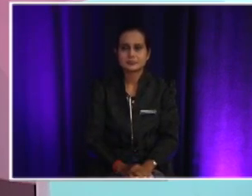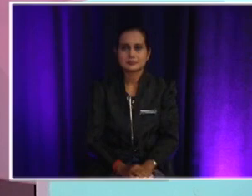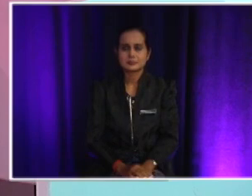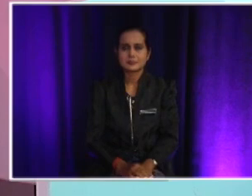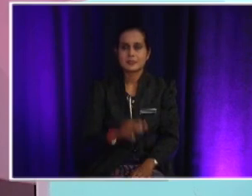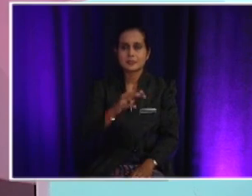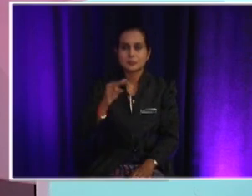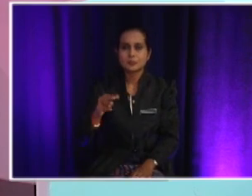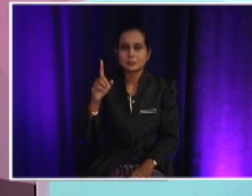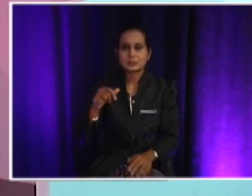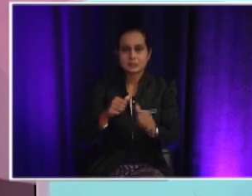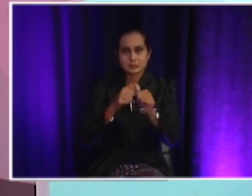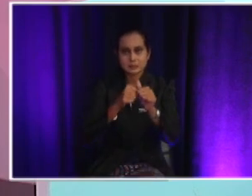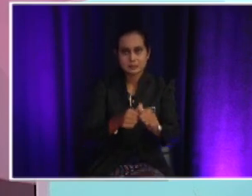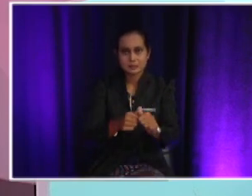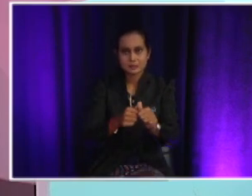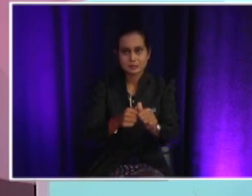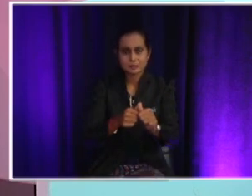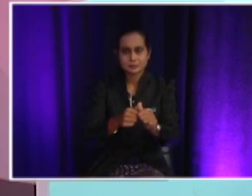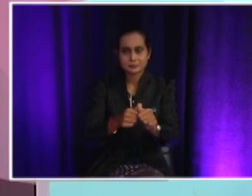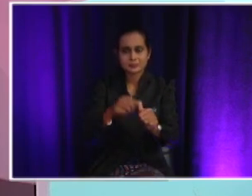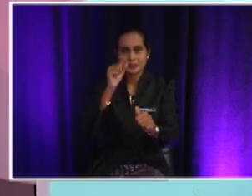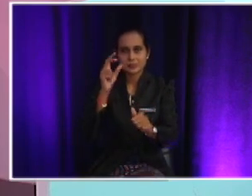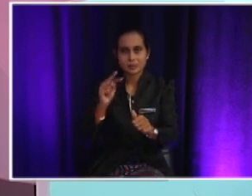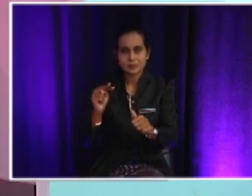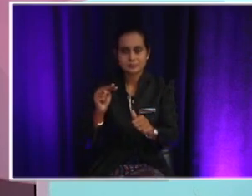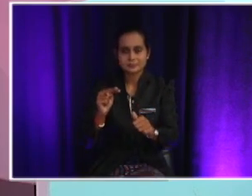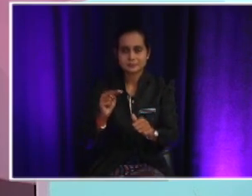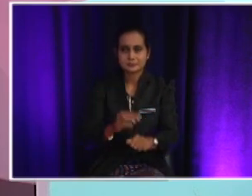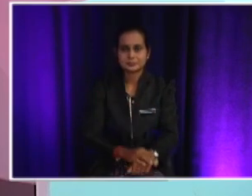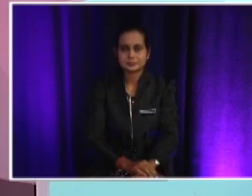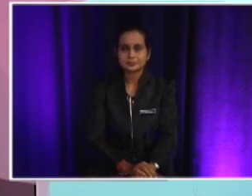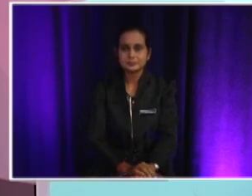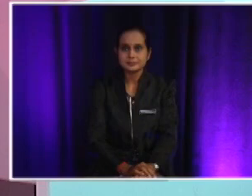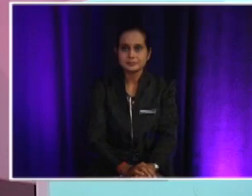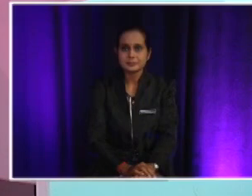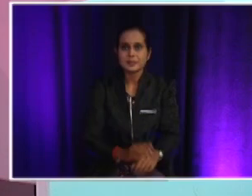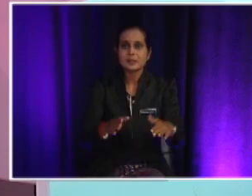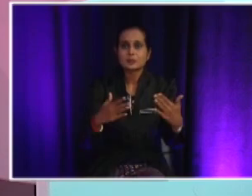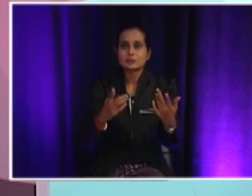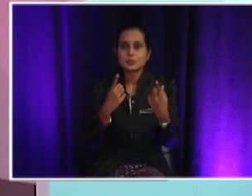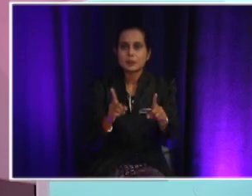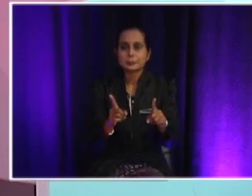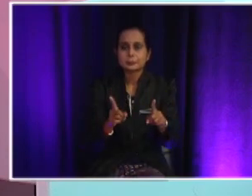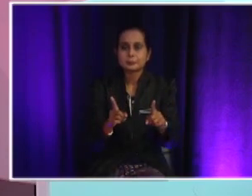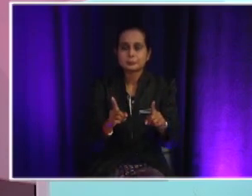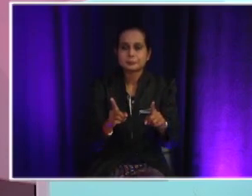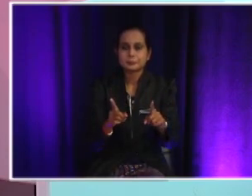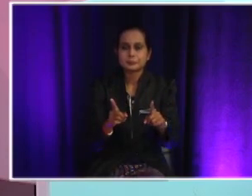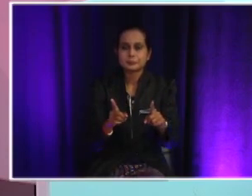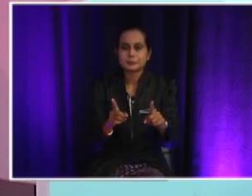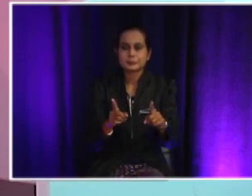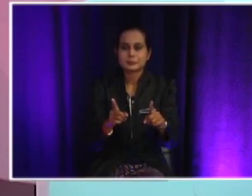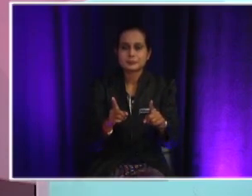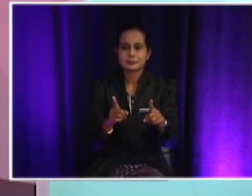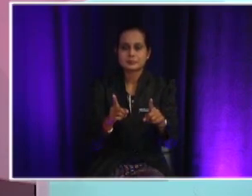tadi kan. Jadi dia macam tak selaras, tak sinkronis kita kata kan. Okey, so bagaimana cara kita nak menjawab? Okey, yang ni